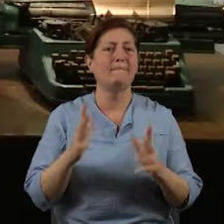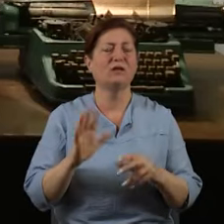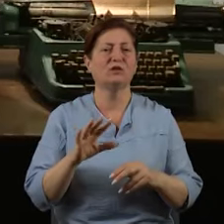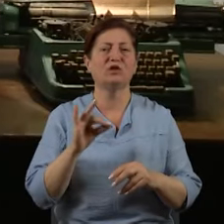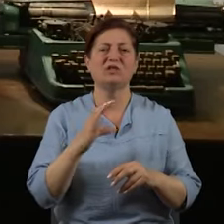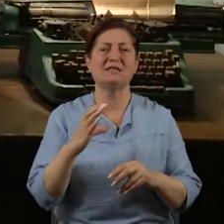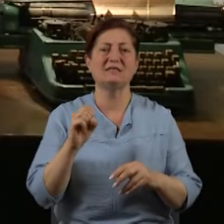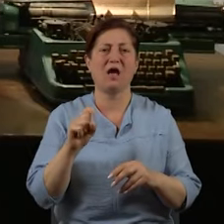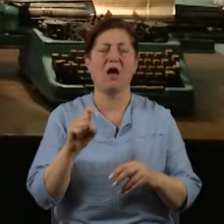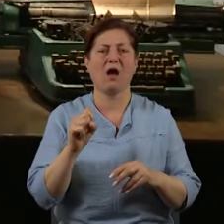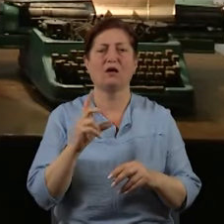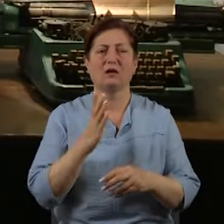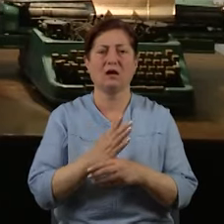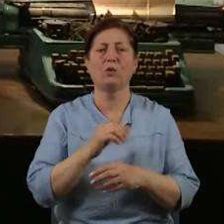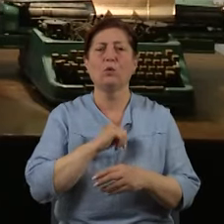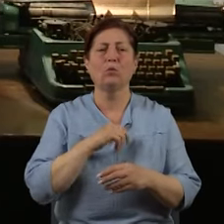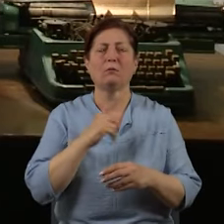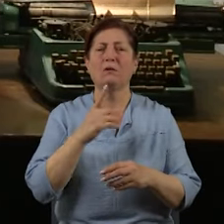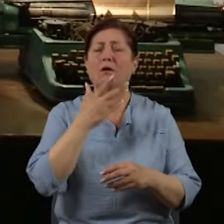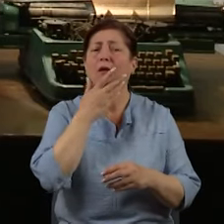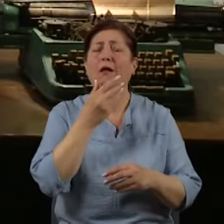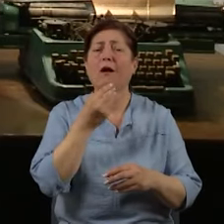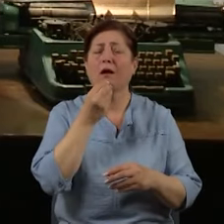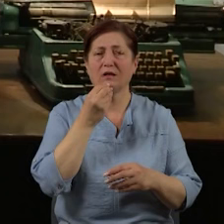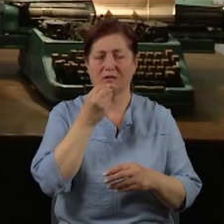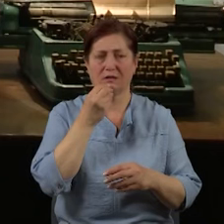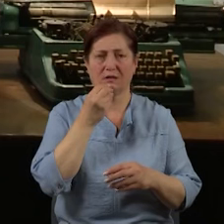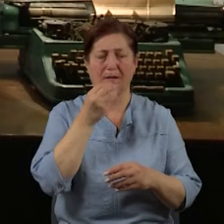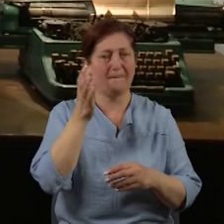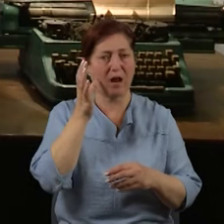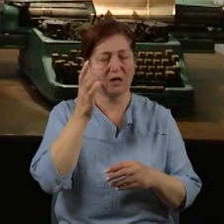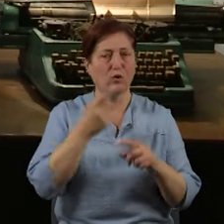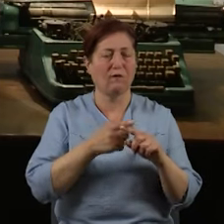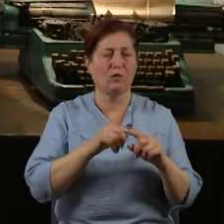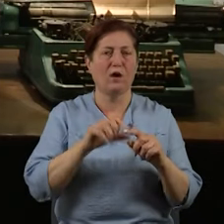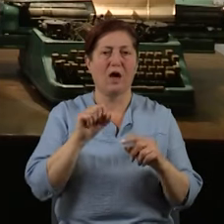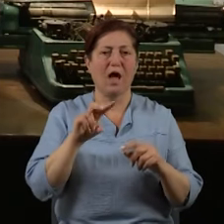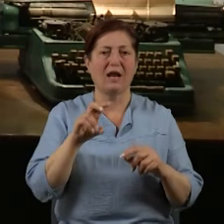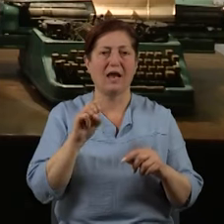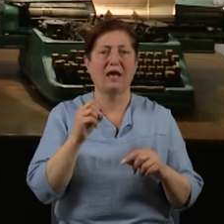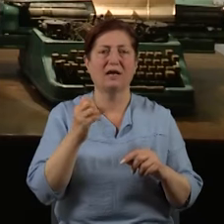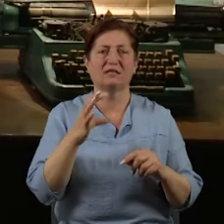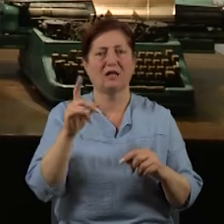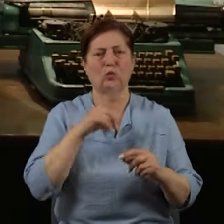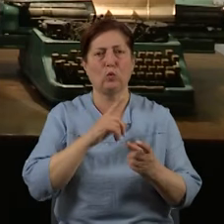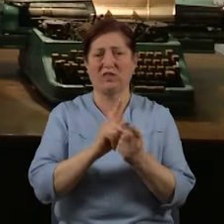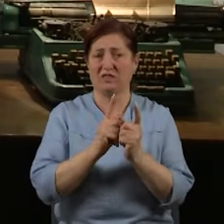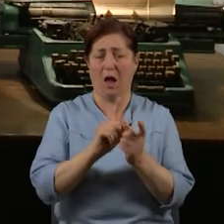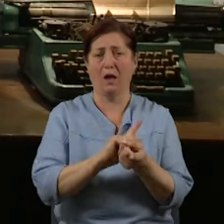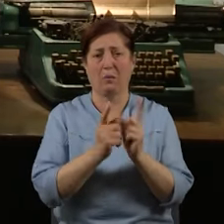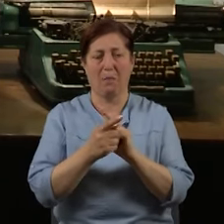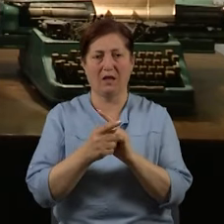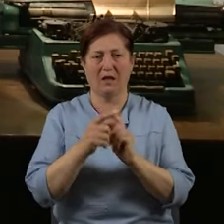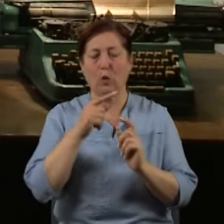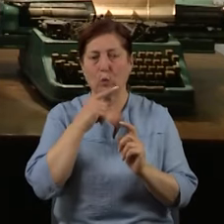մի էլի շատ գեղեցիկ բանաստեղծություն ունի, որ Ալեքսանդր Բլոկն է ռուսերեն թարգմանել եւ ռուսալեզու ընթերցողների շրջանակում այս բանաստեղծությունը տարածվել է, ես հիմա